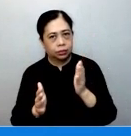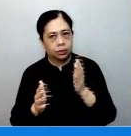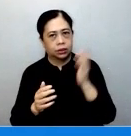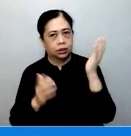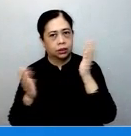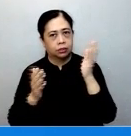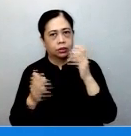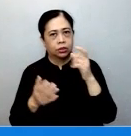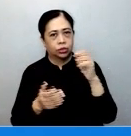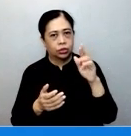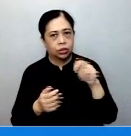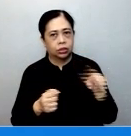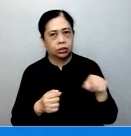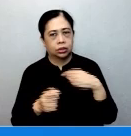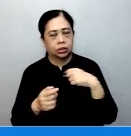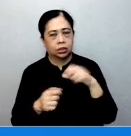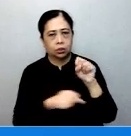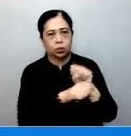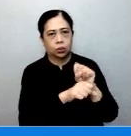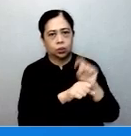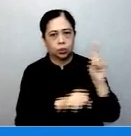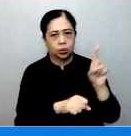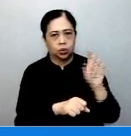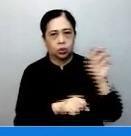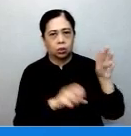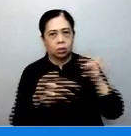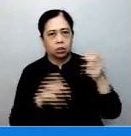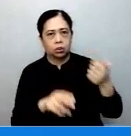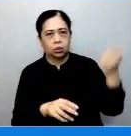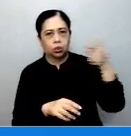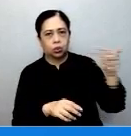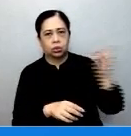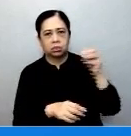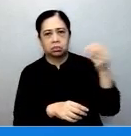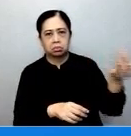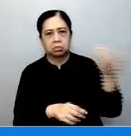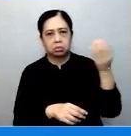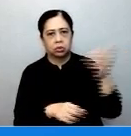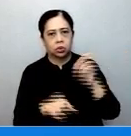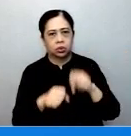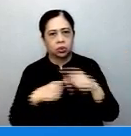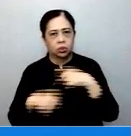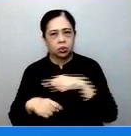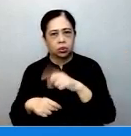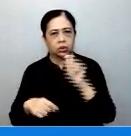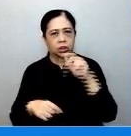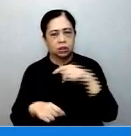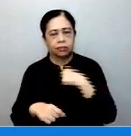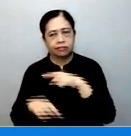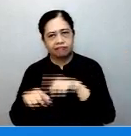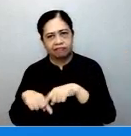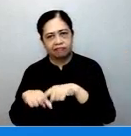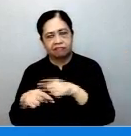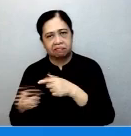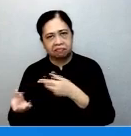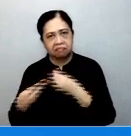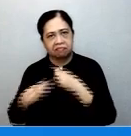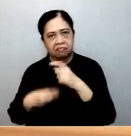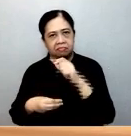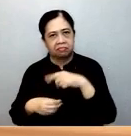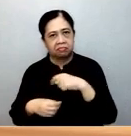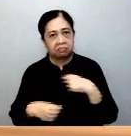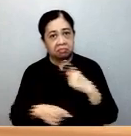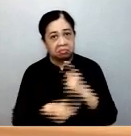ng restaurant na pinapasukan ko, sa management lang po napupunta. Kaya sa customer tip lang po kami nakaasa. Legal po ba